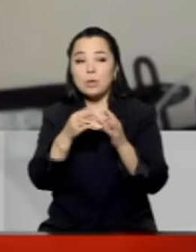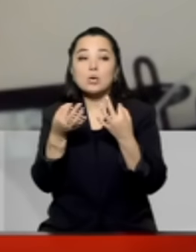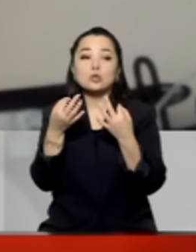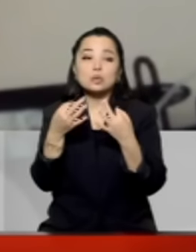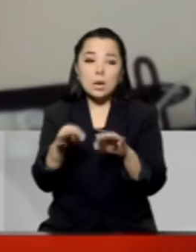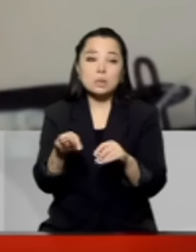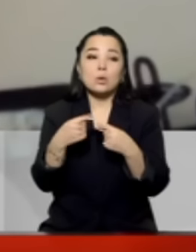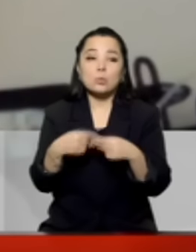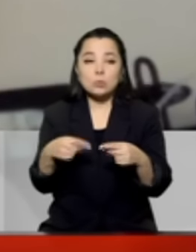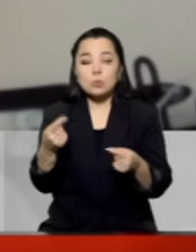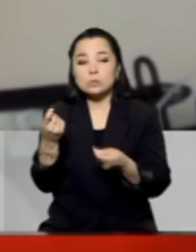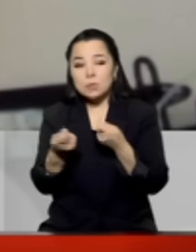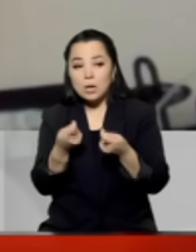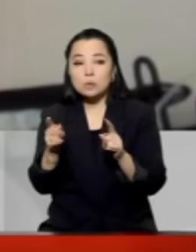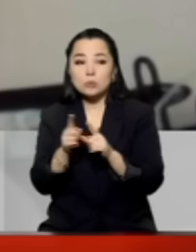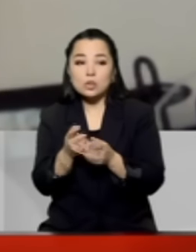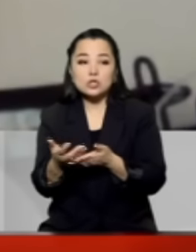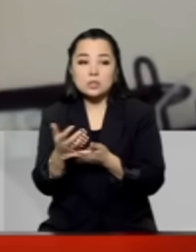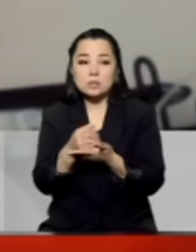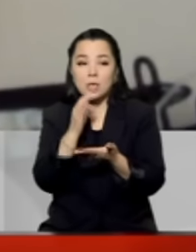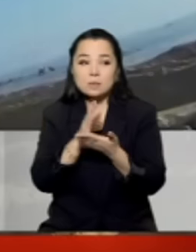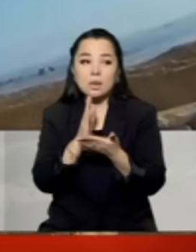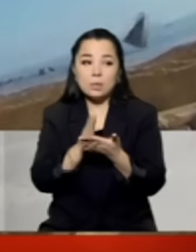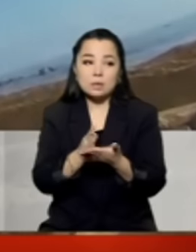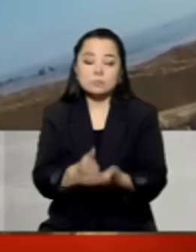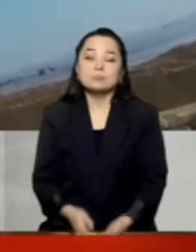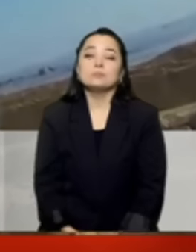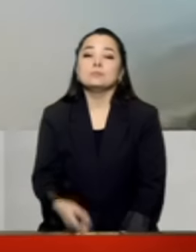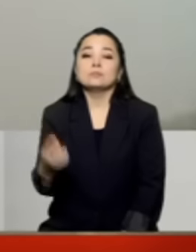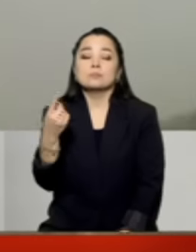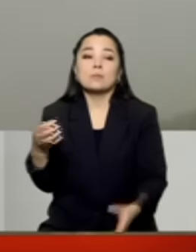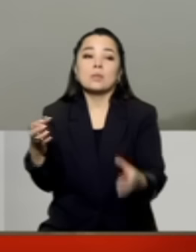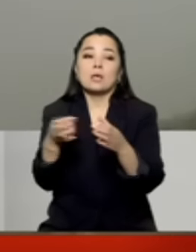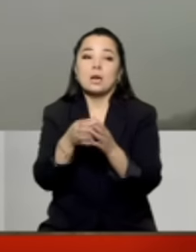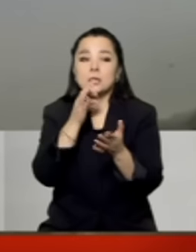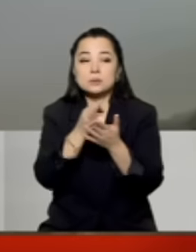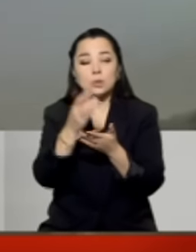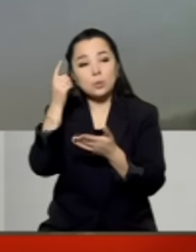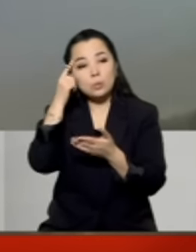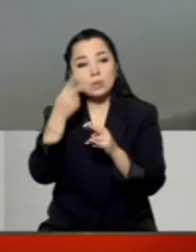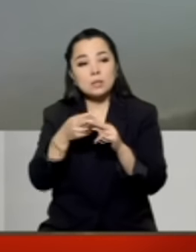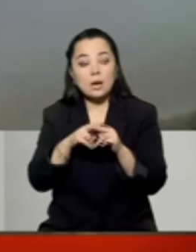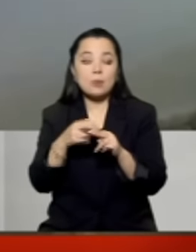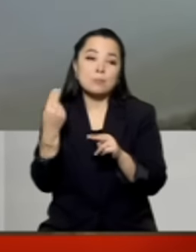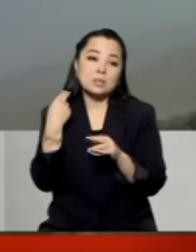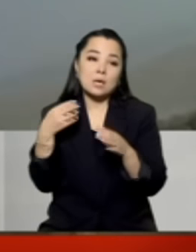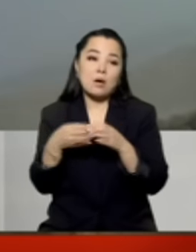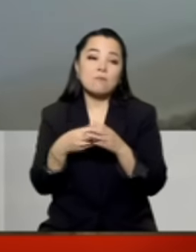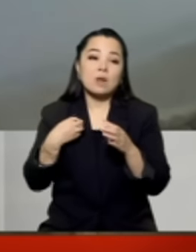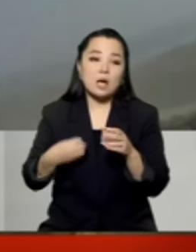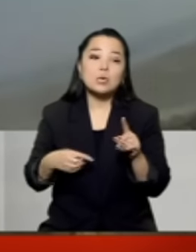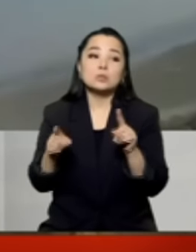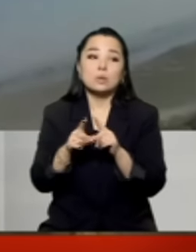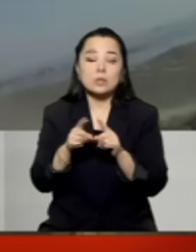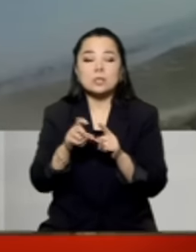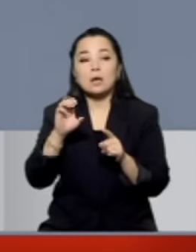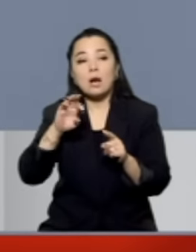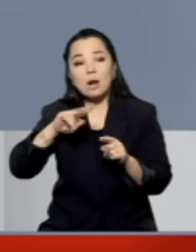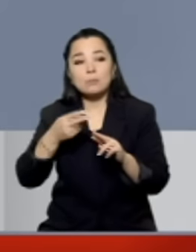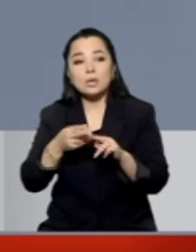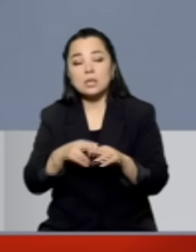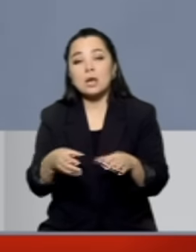бірге өзге де ұсақ түйектер жиынтығынан тұрады. Бірқатар сарапшылардың ойынша енді Британия мен Францияда өздерінің Скальп,